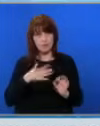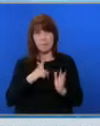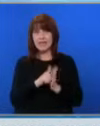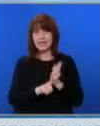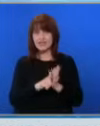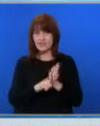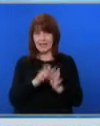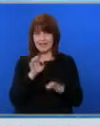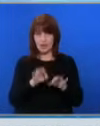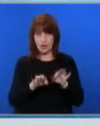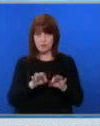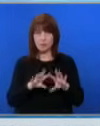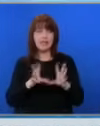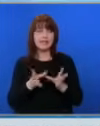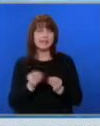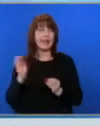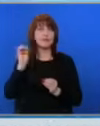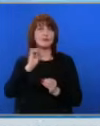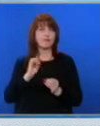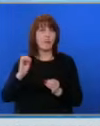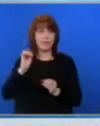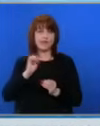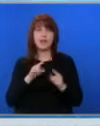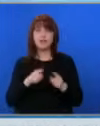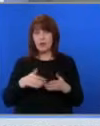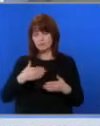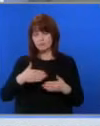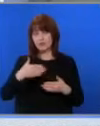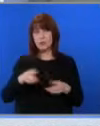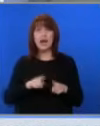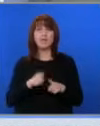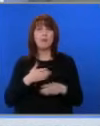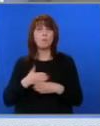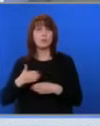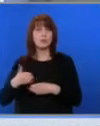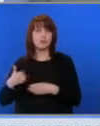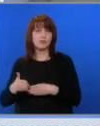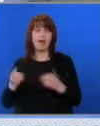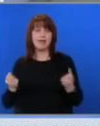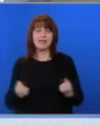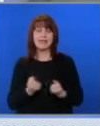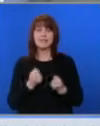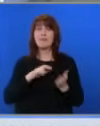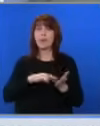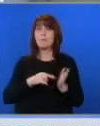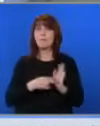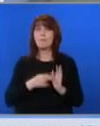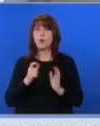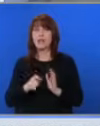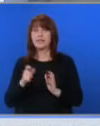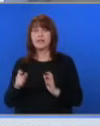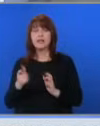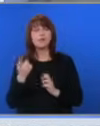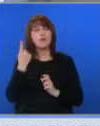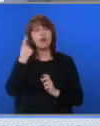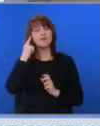извънредни парламентарни избори заедно с европейските. Това предстои като процедура и като действия на политиците, но какво мисли